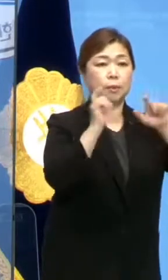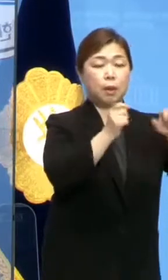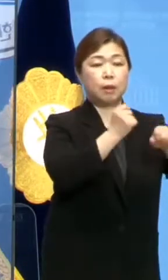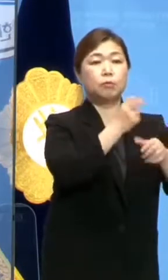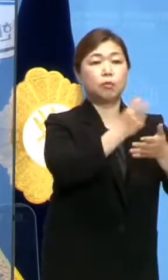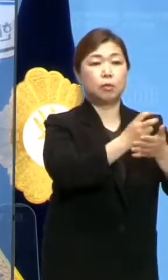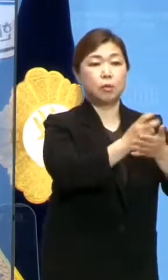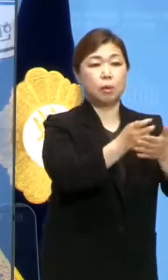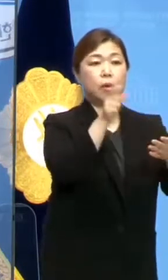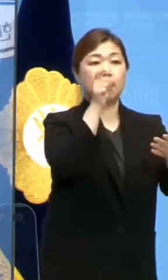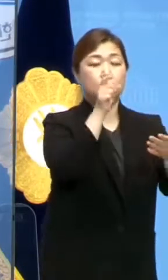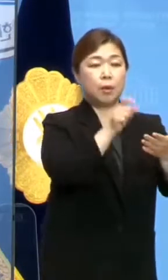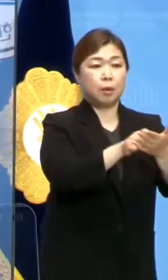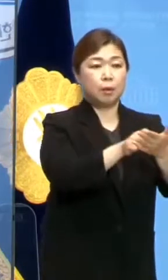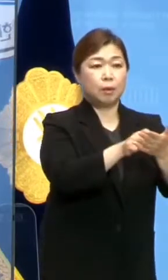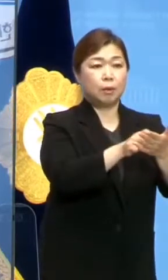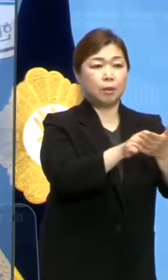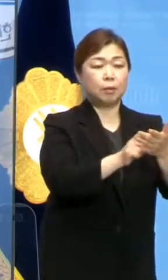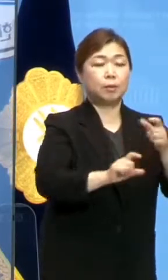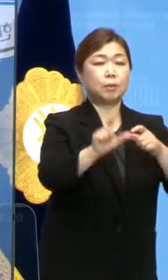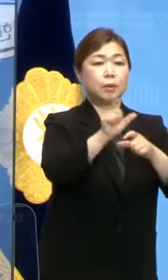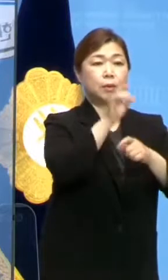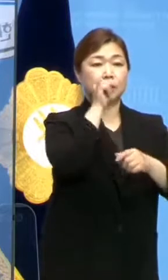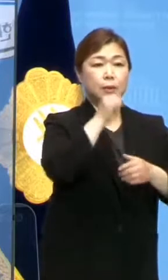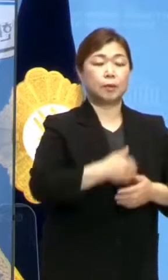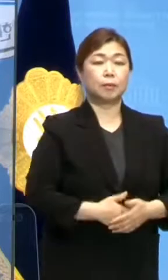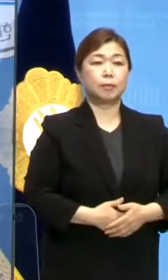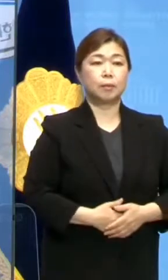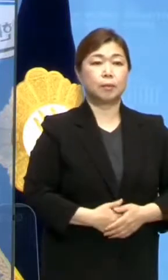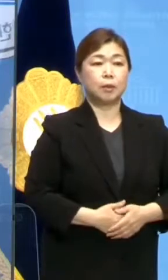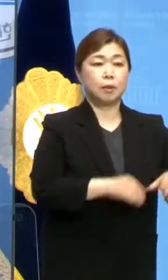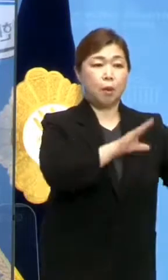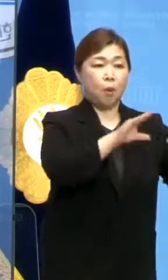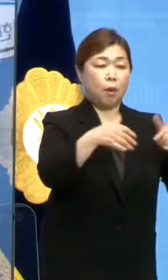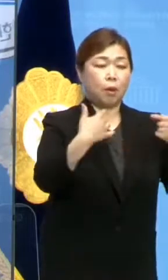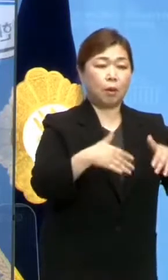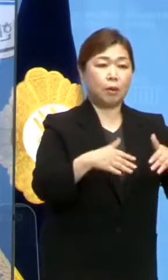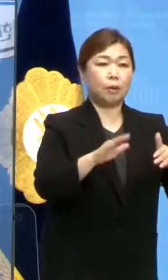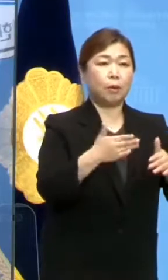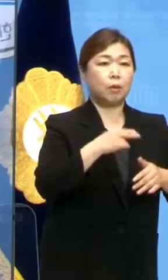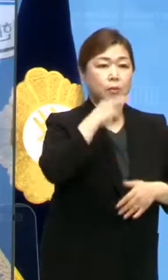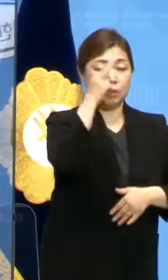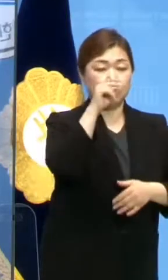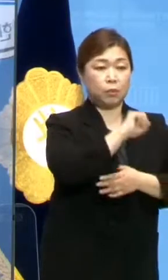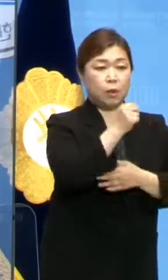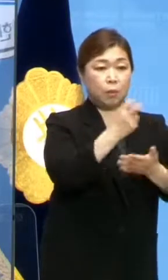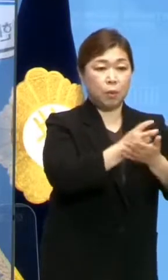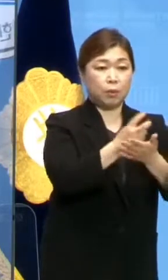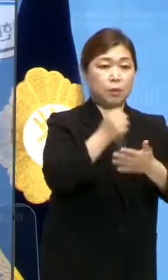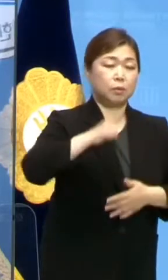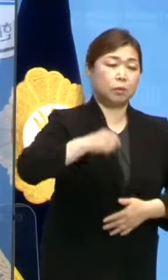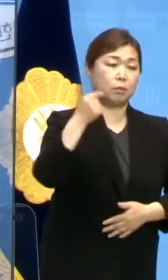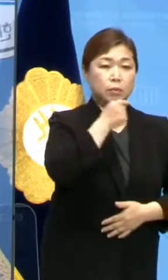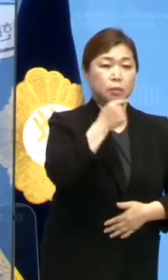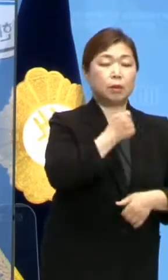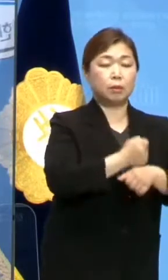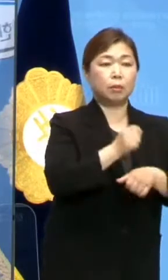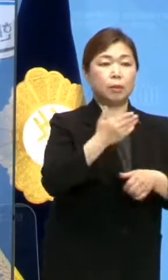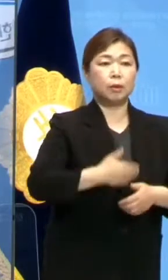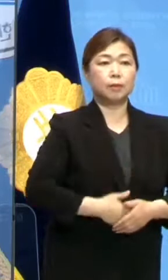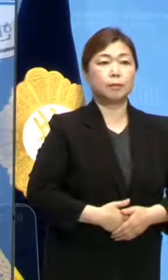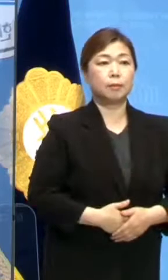규정도 다시 신설했습니다 대폭 완화 되었던 음주운전에 대한 벌칙이 정도 강화했습니다